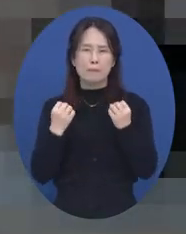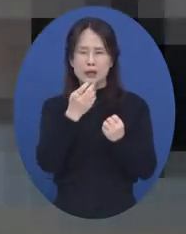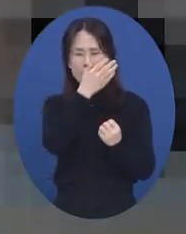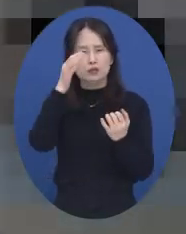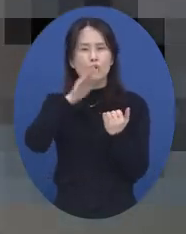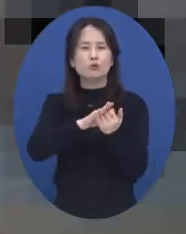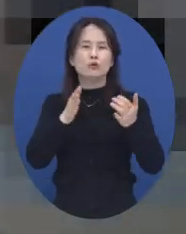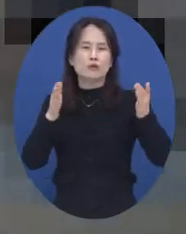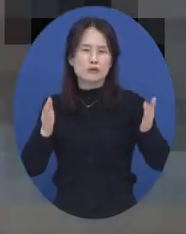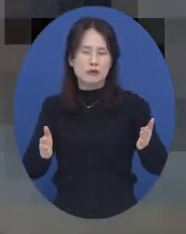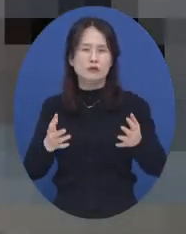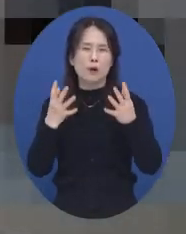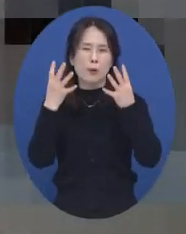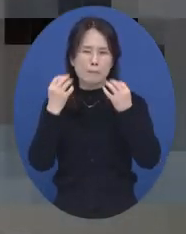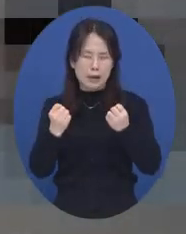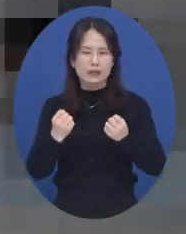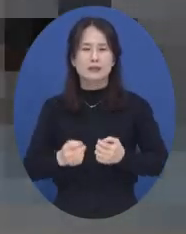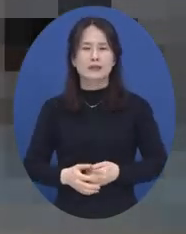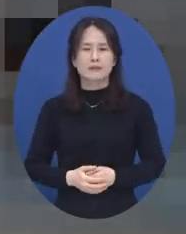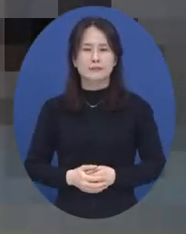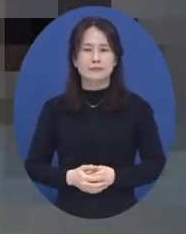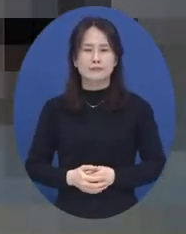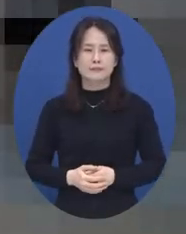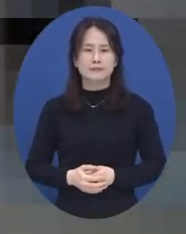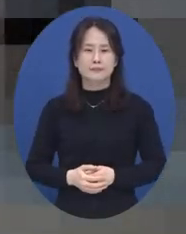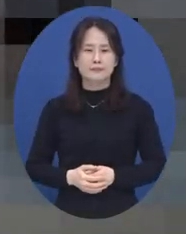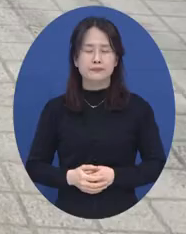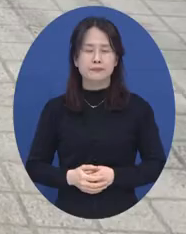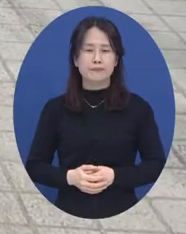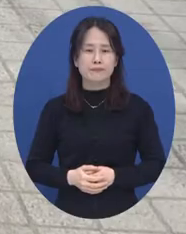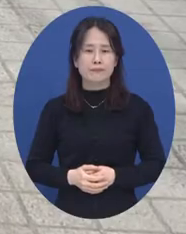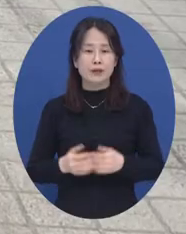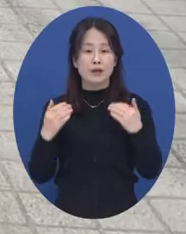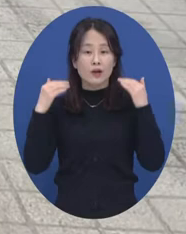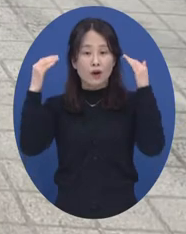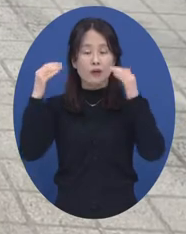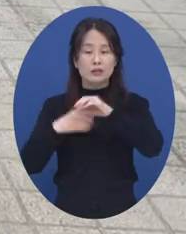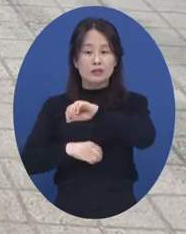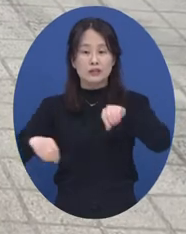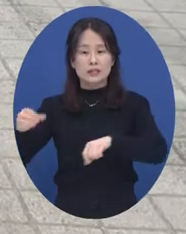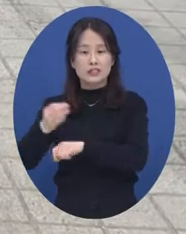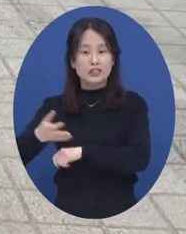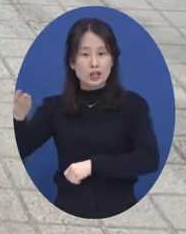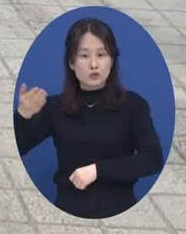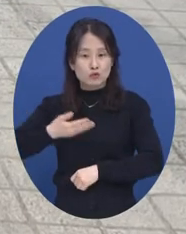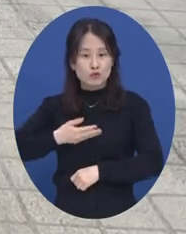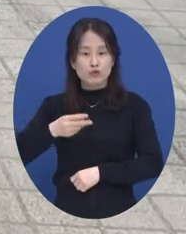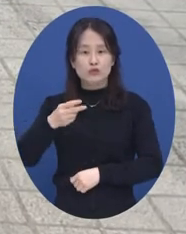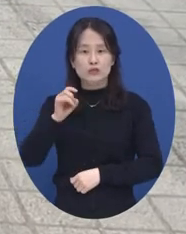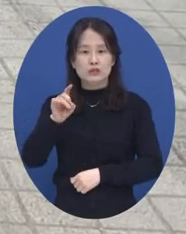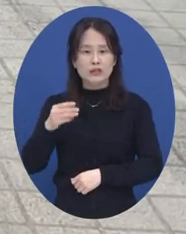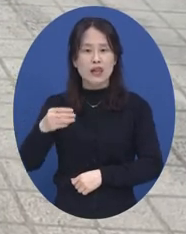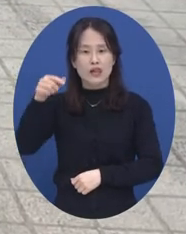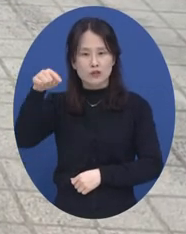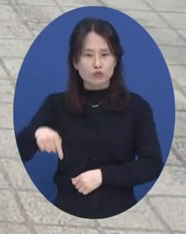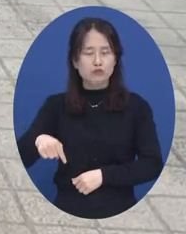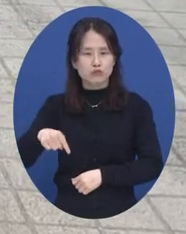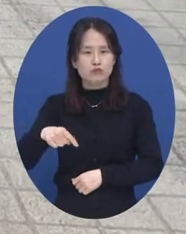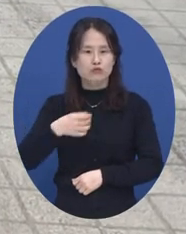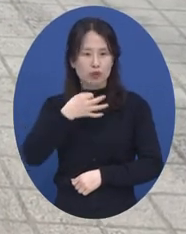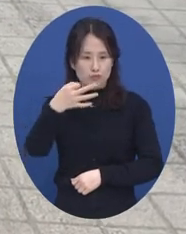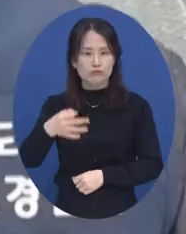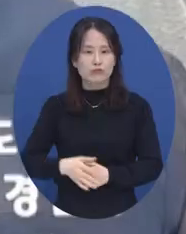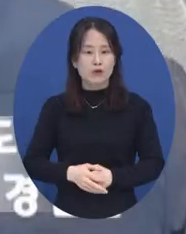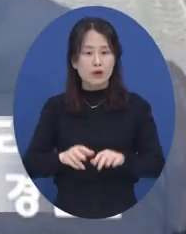요즘 청소년들 사이에선 공공연하게 알려져 있습니다. 어른이 대신 구매해주는 일명 델구 행위로